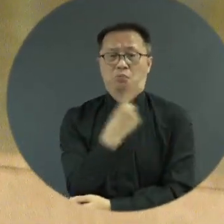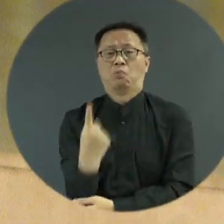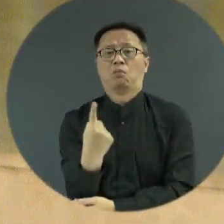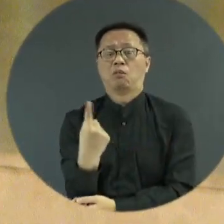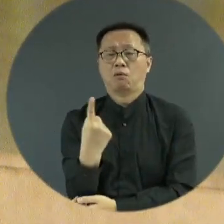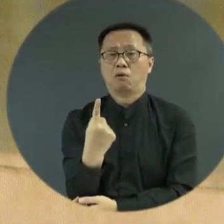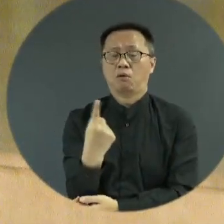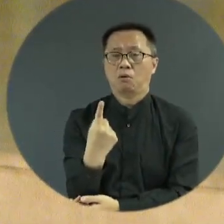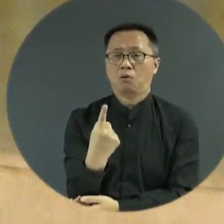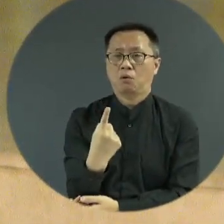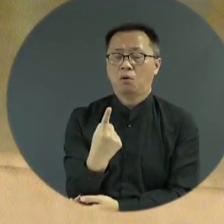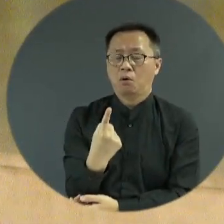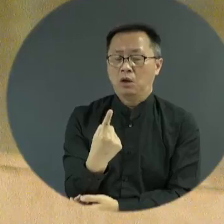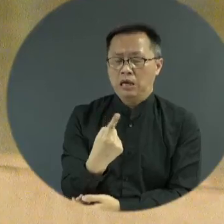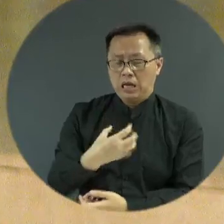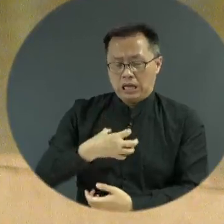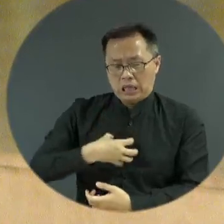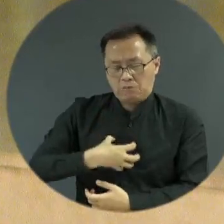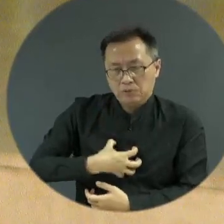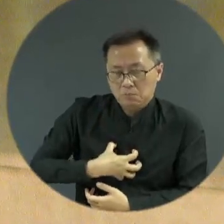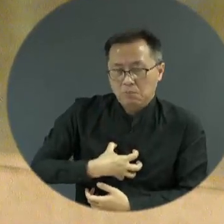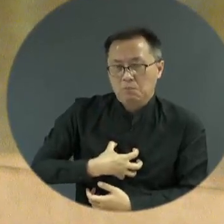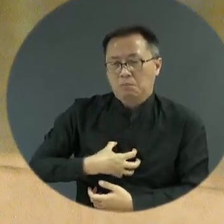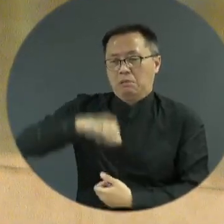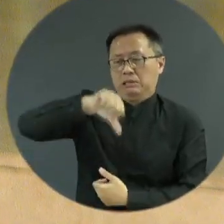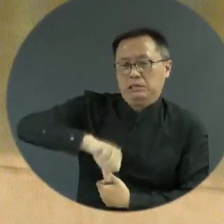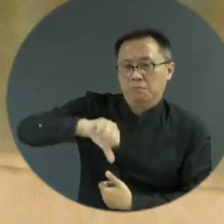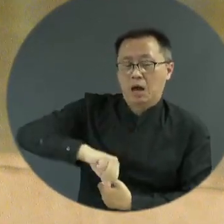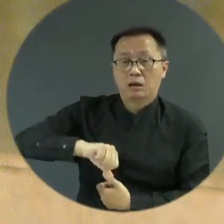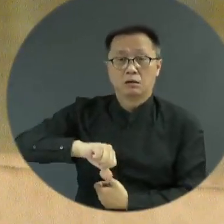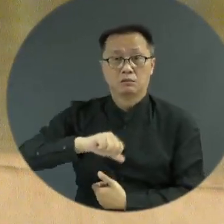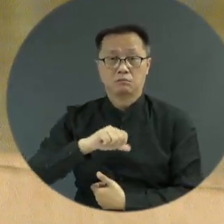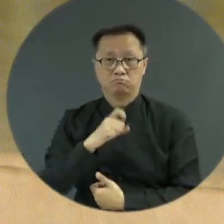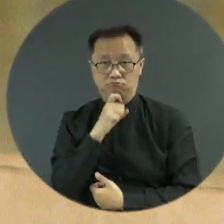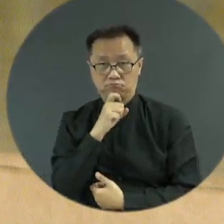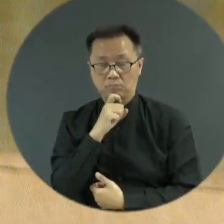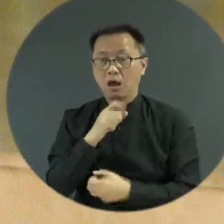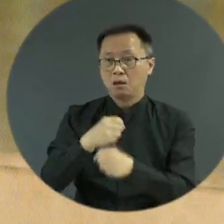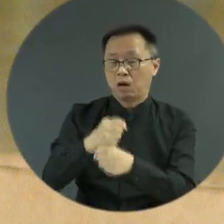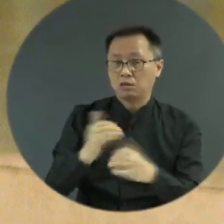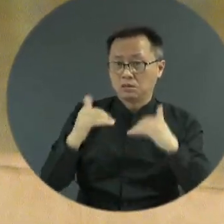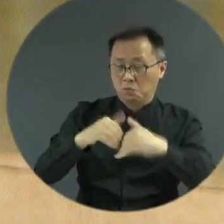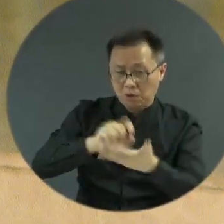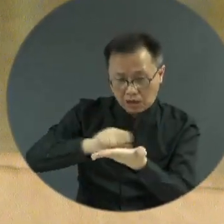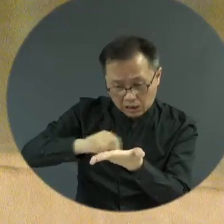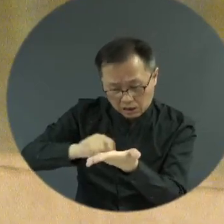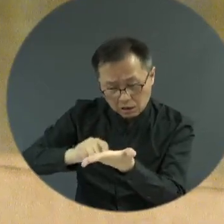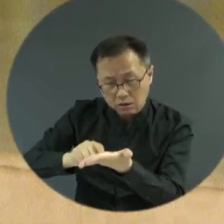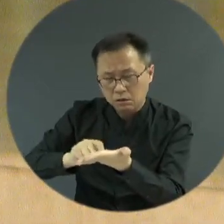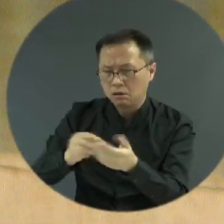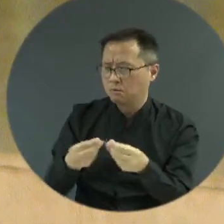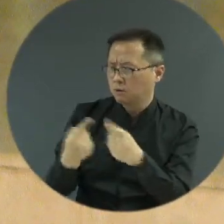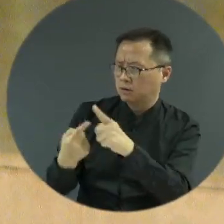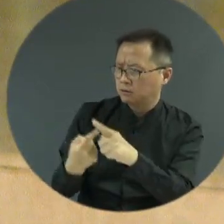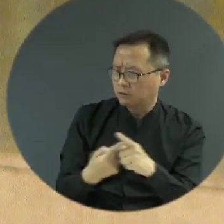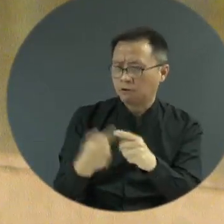耶稣经历到焦虑和失败。马尔谷的叙述给我们人有很大的